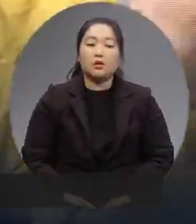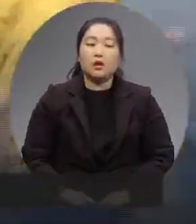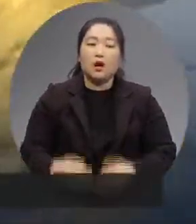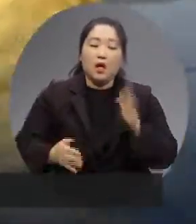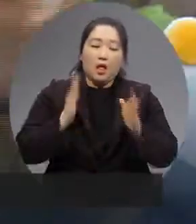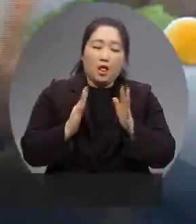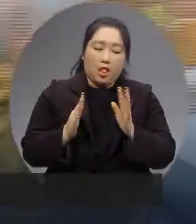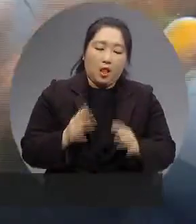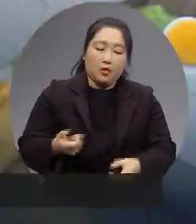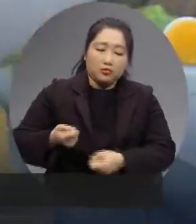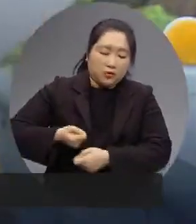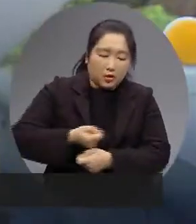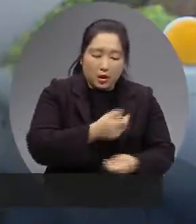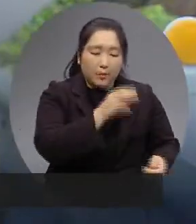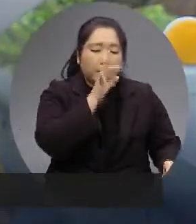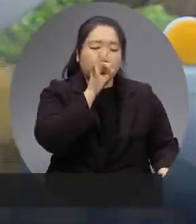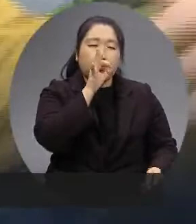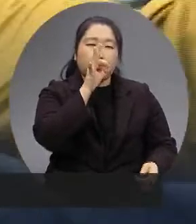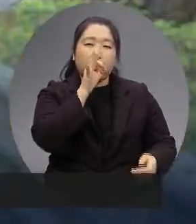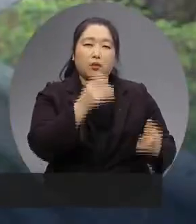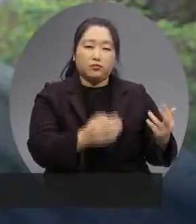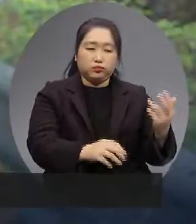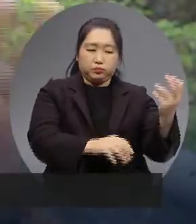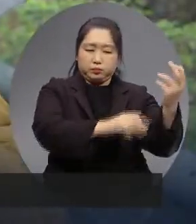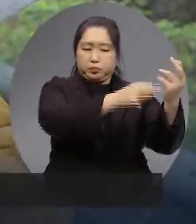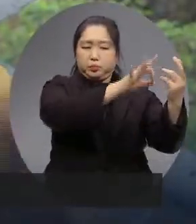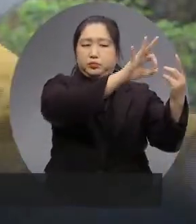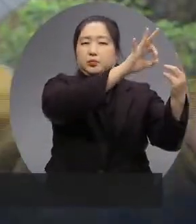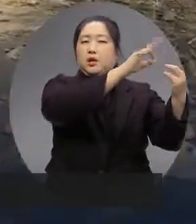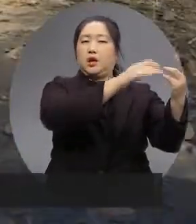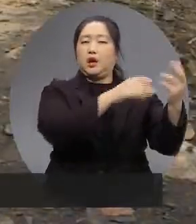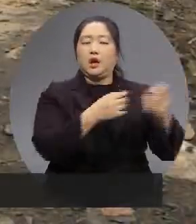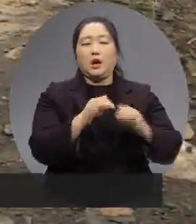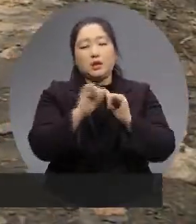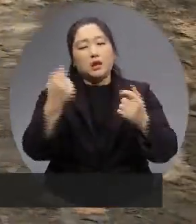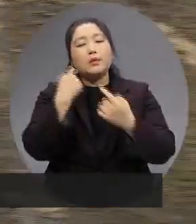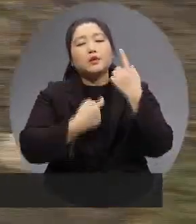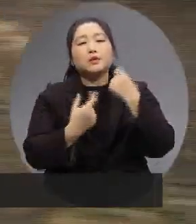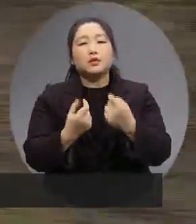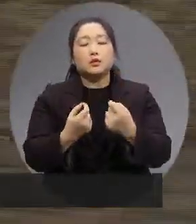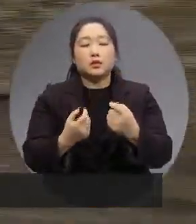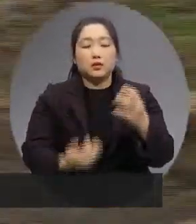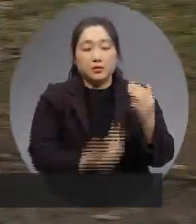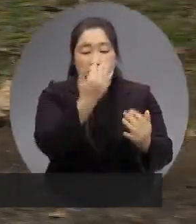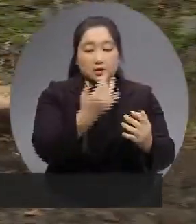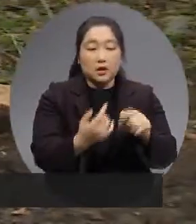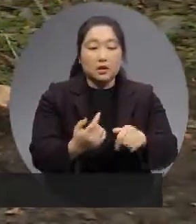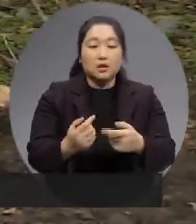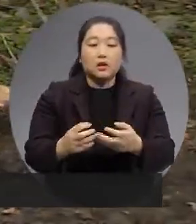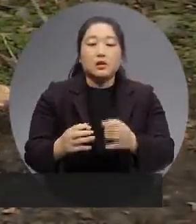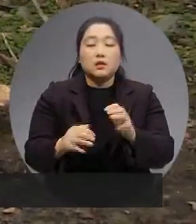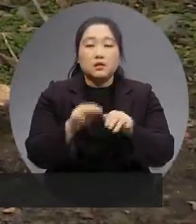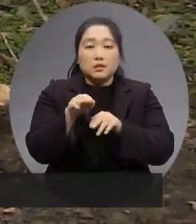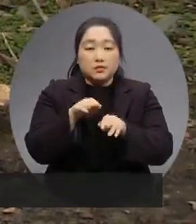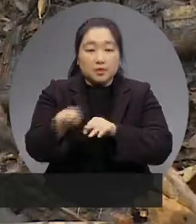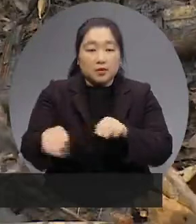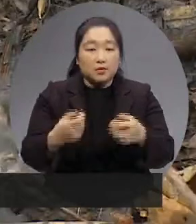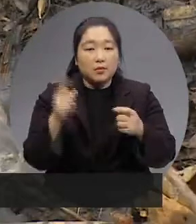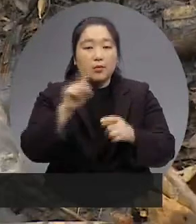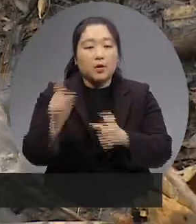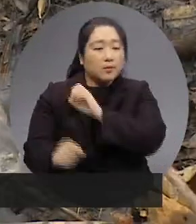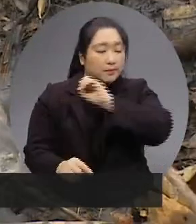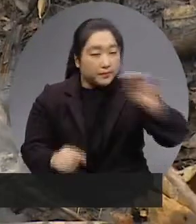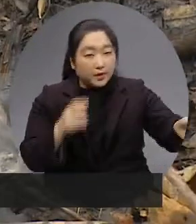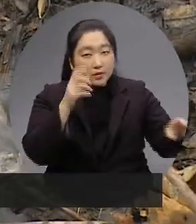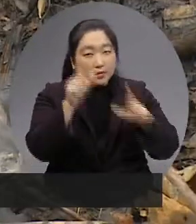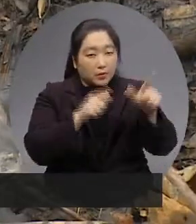소화기 가지고 더 이상 안 되는 거예요. 의외로 번져가지고 사람 다 찍었더라고. 발화 직전 현장을 빠져나간 차량 안에서 뭔가를